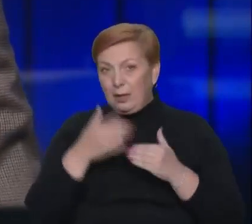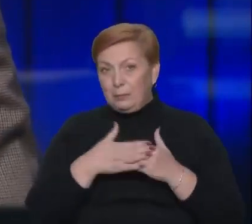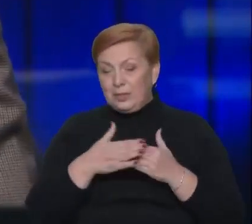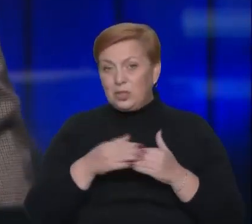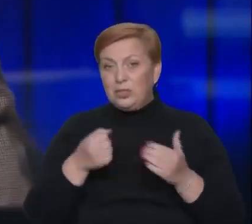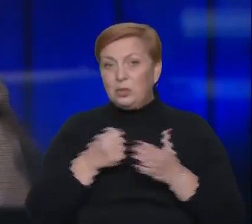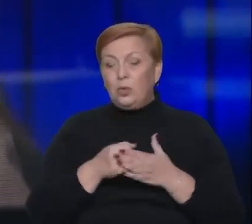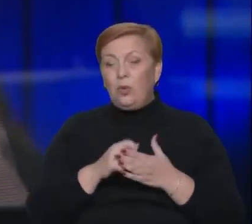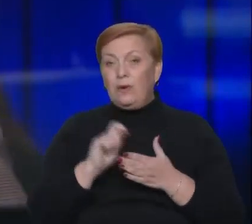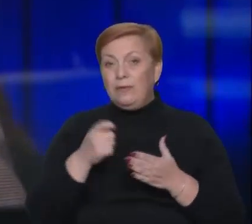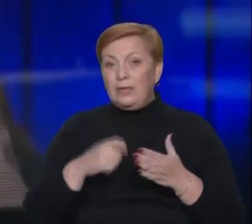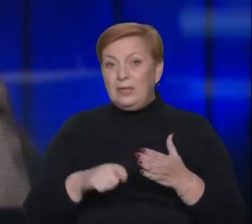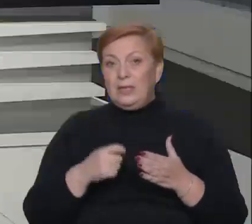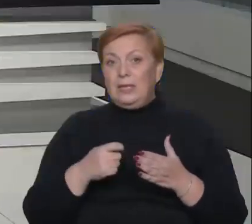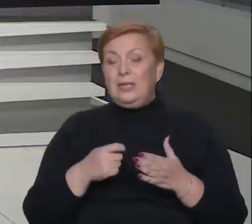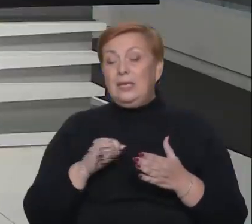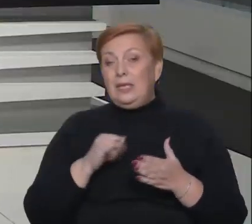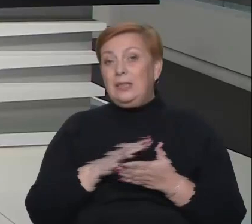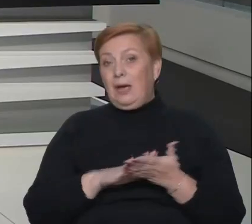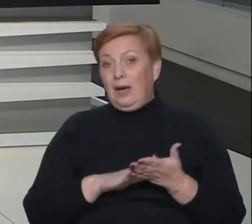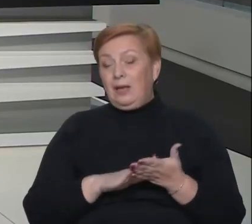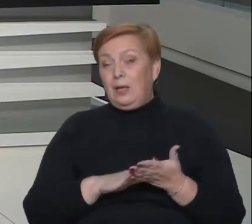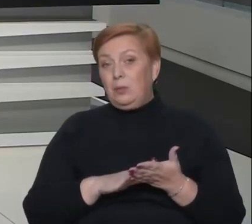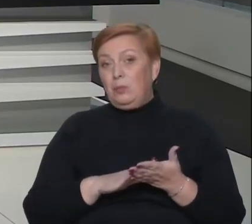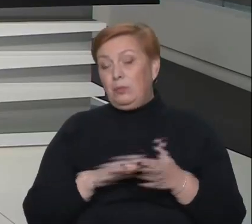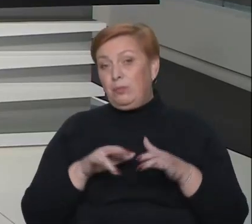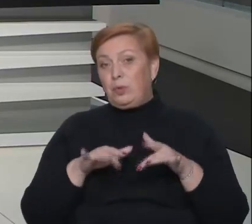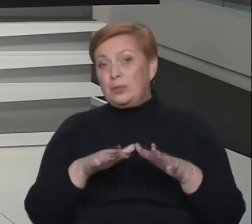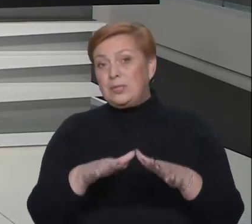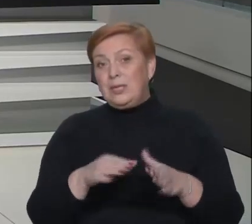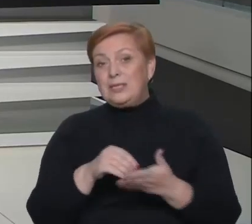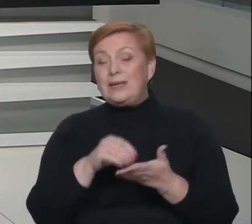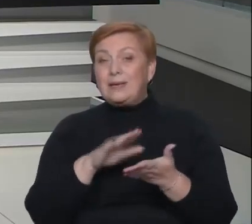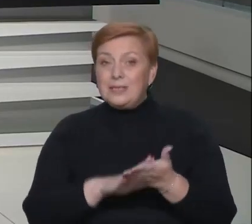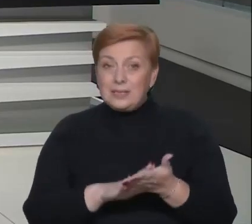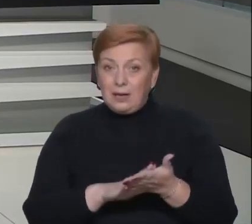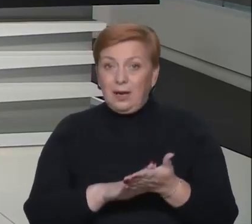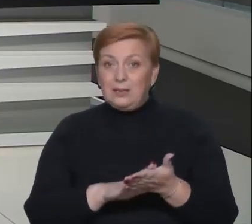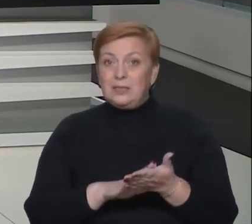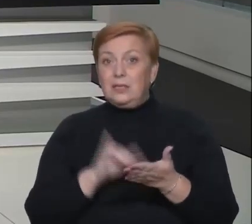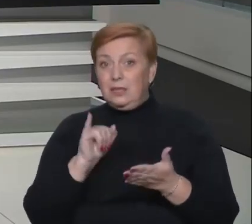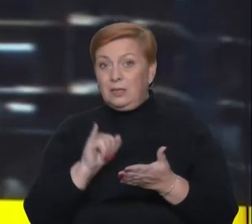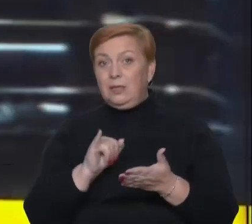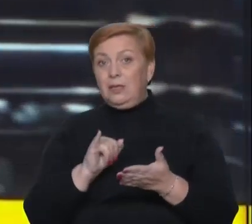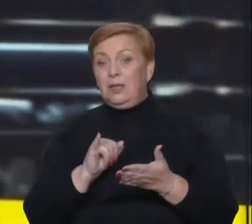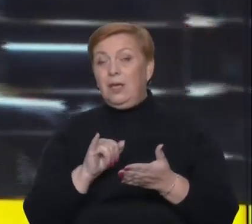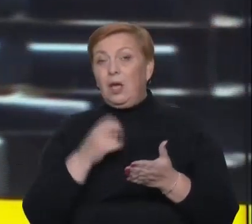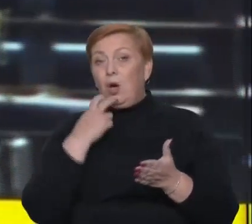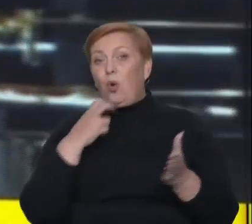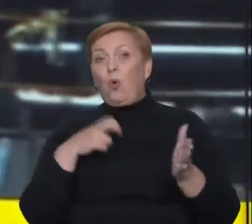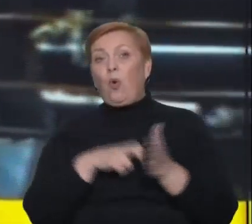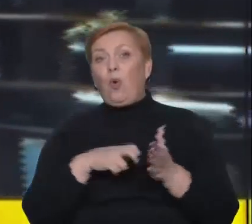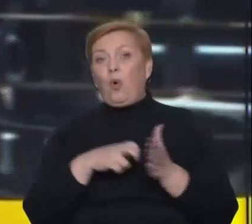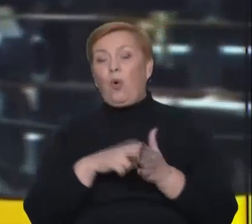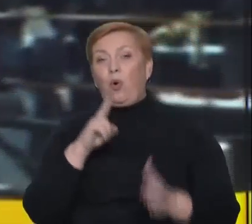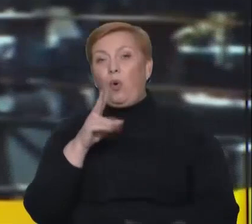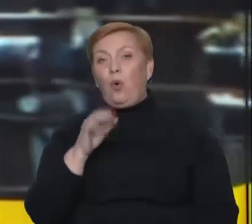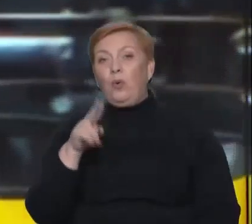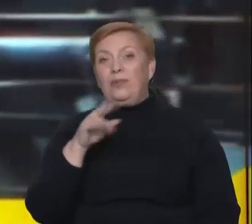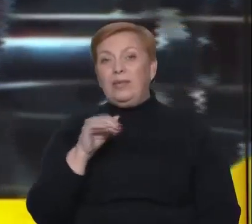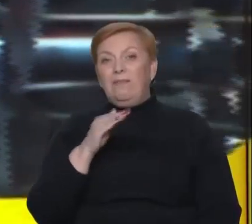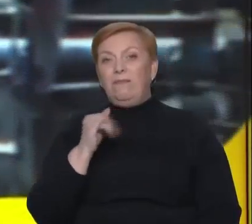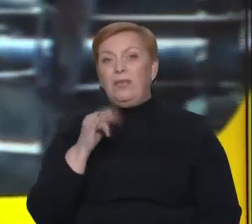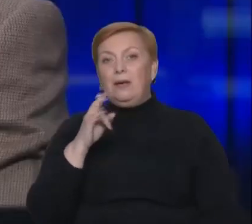для постачання в Збройні Сили України. Ну, я так розумію, що там не тільки реєстрація, там ще є оце цікаве слово кодифікації.